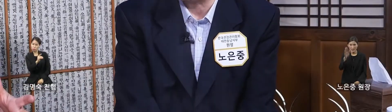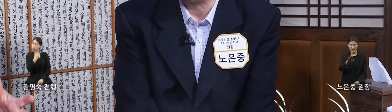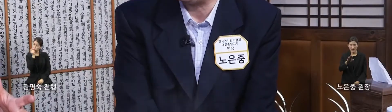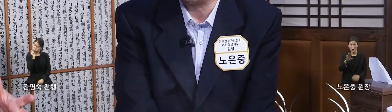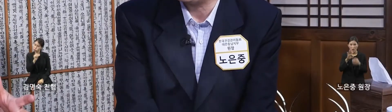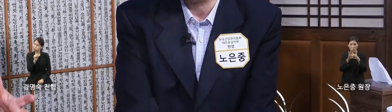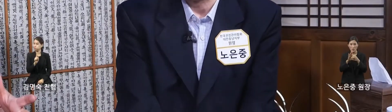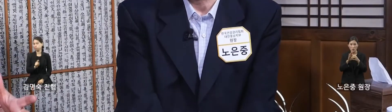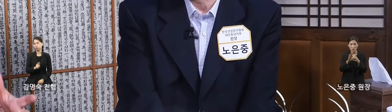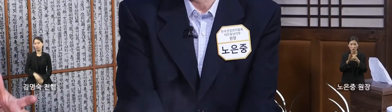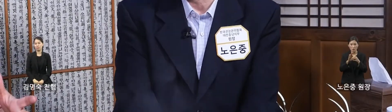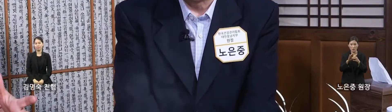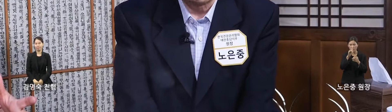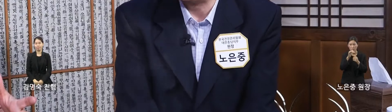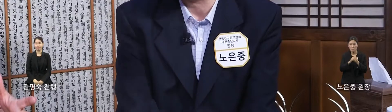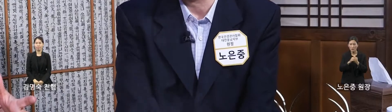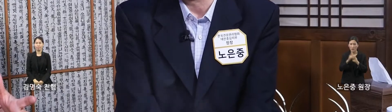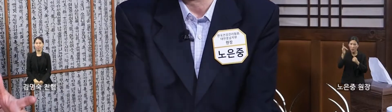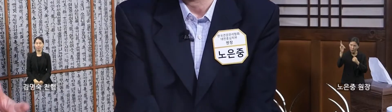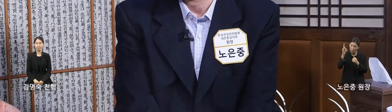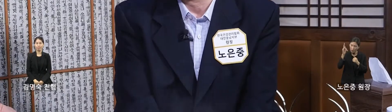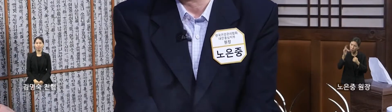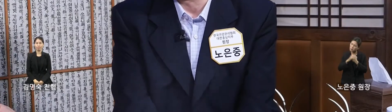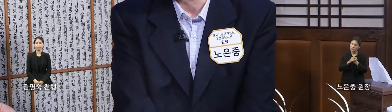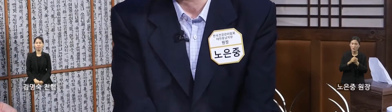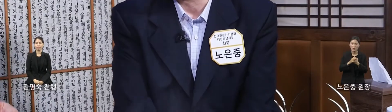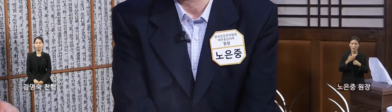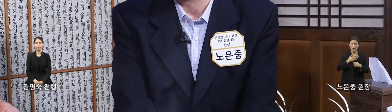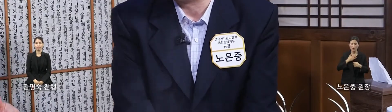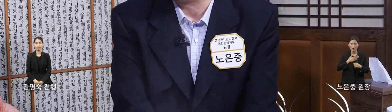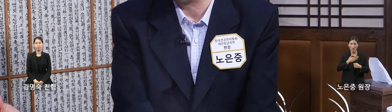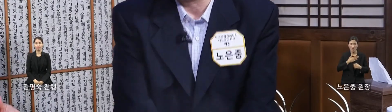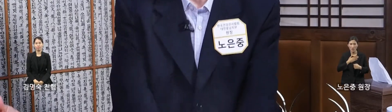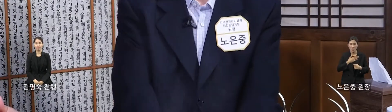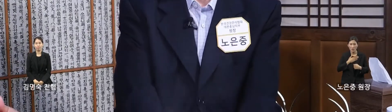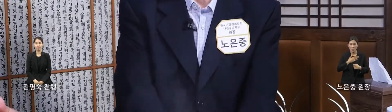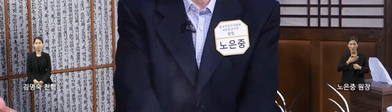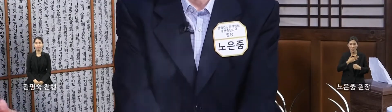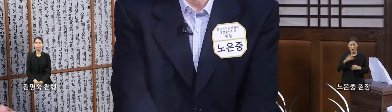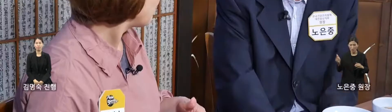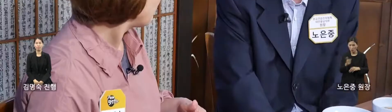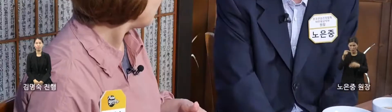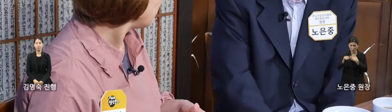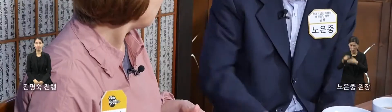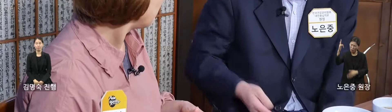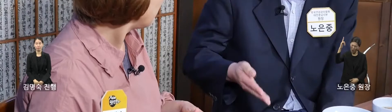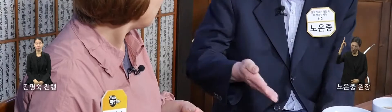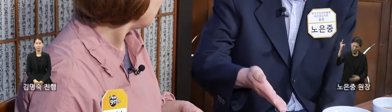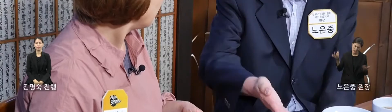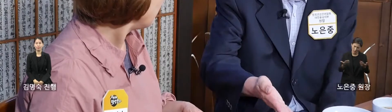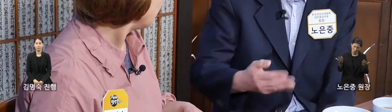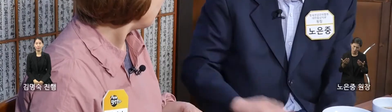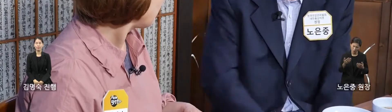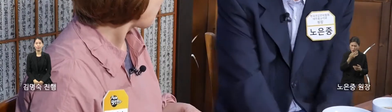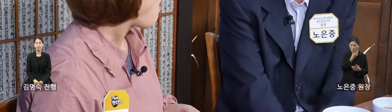연관성이 많지만 정말 이런 분들도 계셔요. 내가 그 정말 땡볕에서 계속 이런 사람이 왜 이렇게 비타민 D가